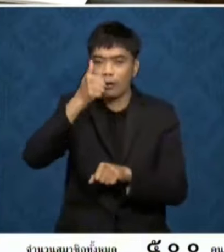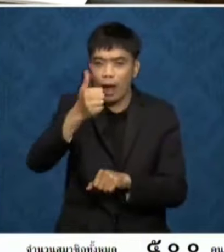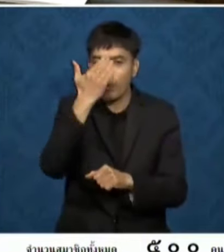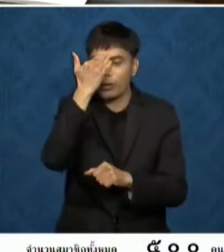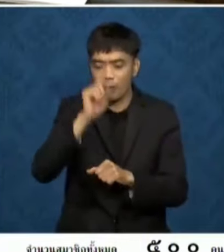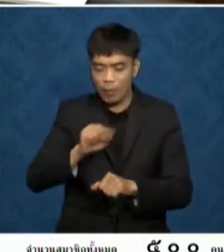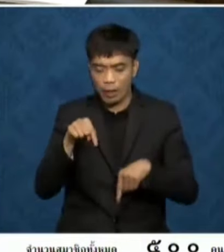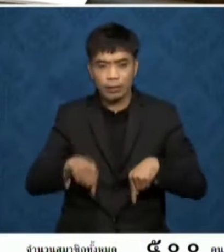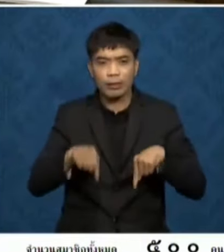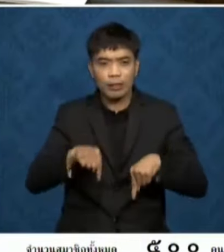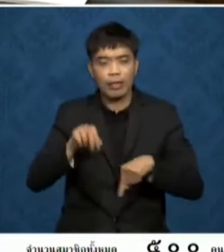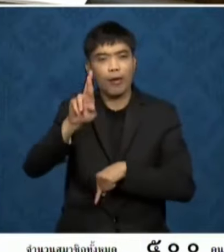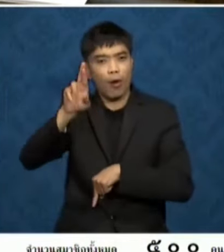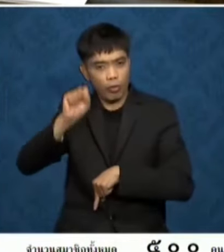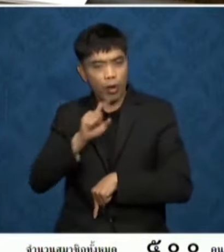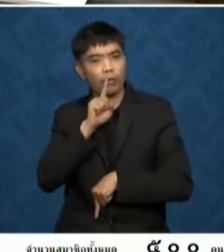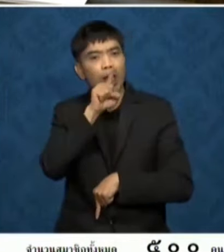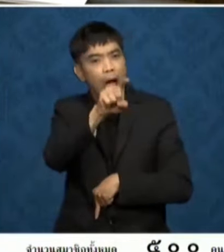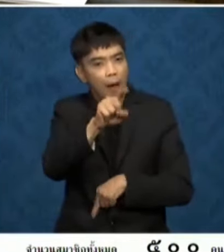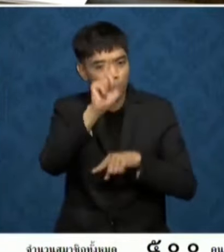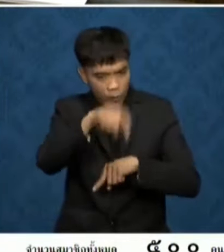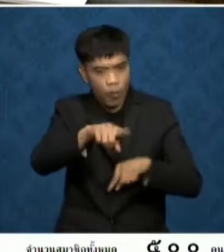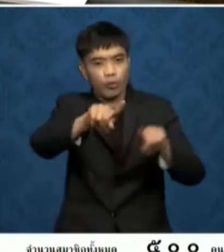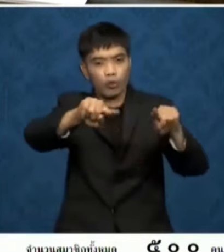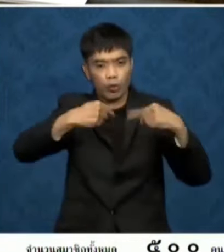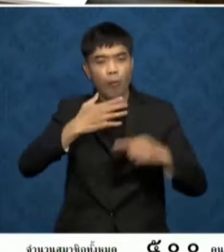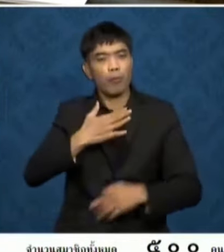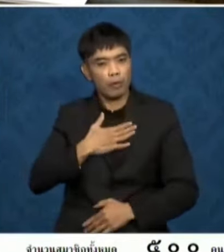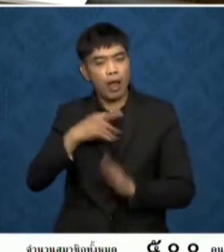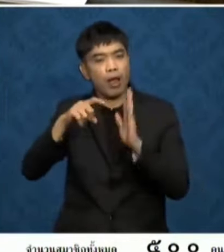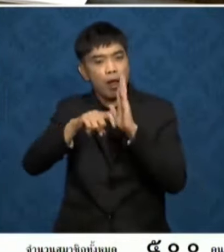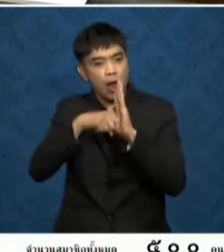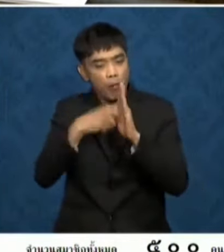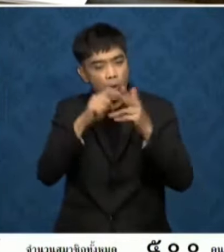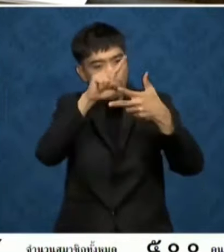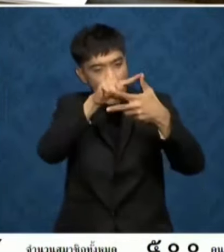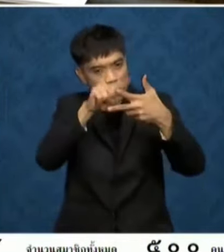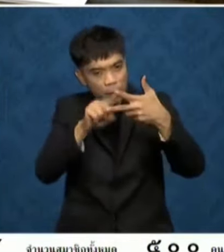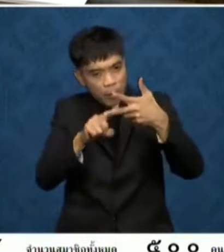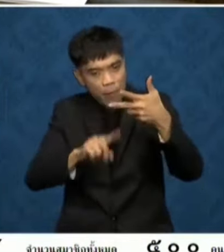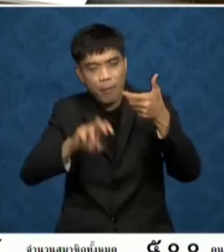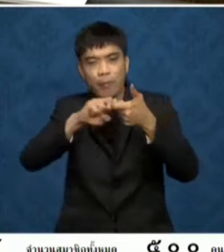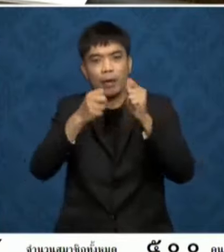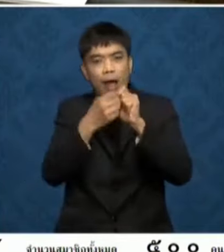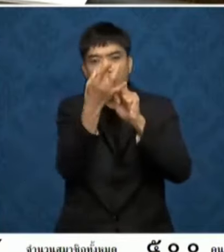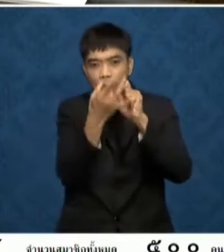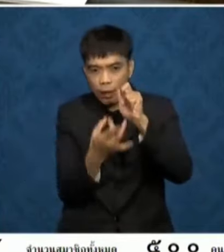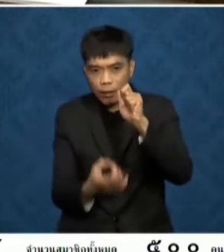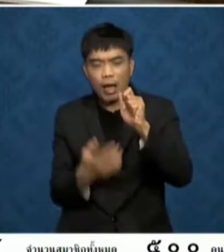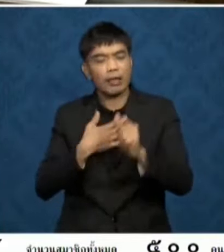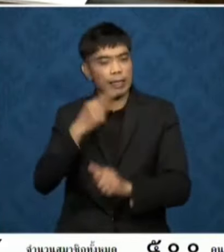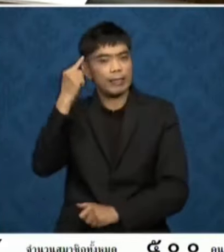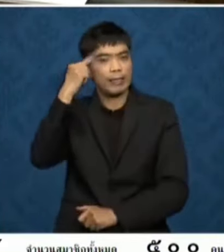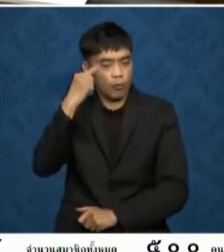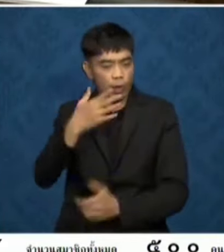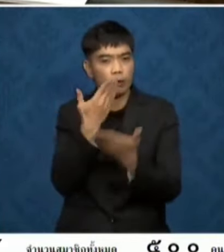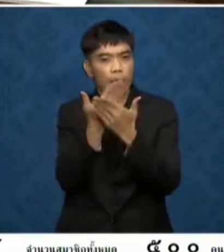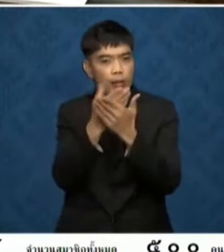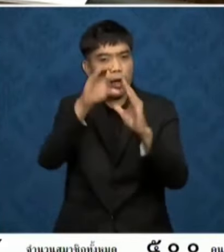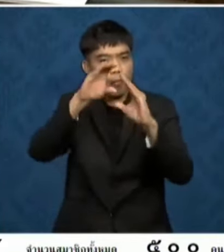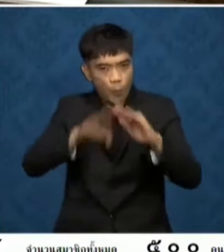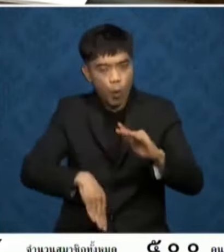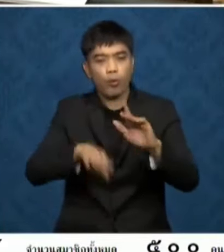แห่งนี้ค่ะและทั้งหมดนี้จึงเป็นสาเหตุที่ดิฉันจึงเห็นควรให้ตัดงบประมาณของกระทรวงพลังงานลง 5% ด้วยค่ะขอ